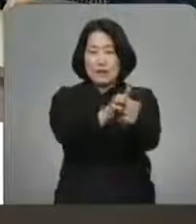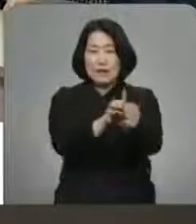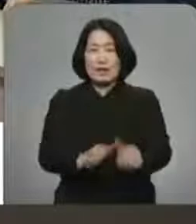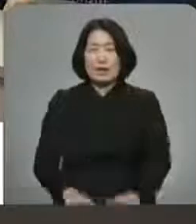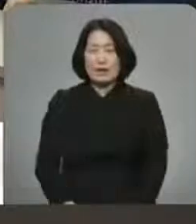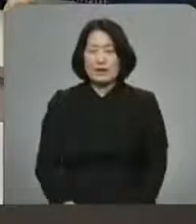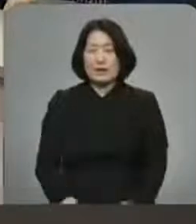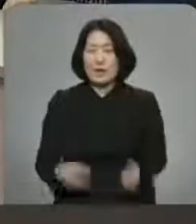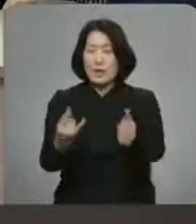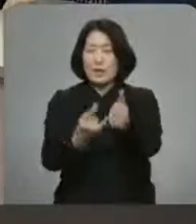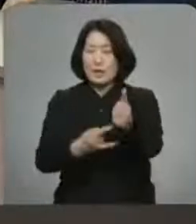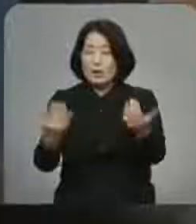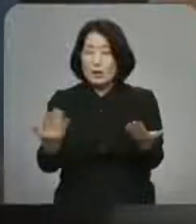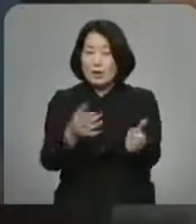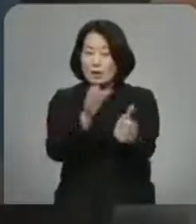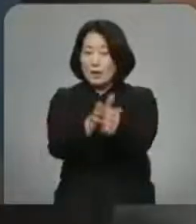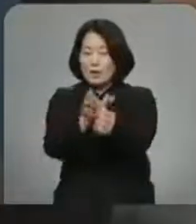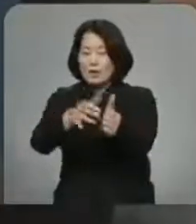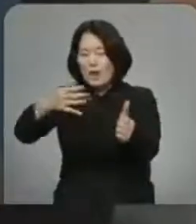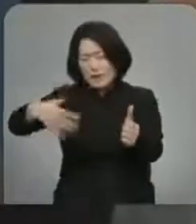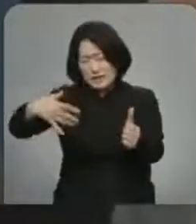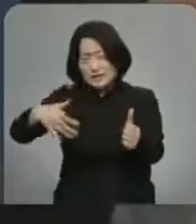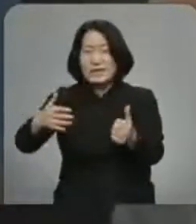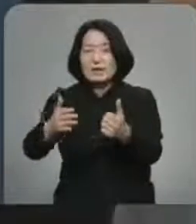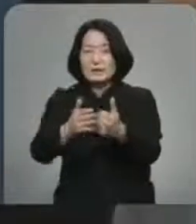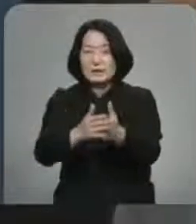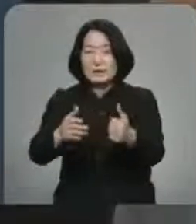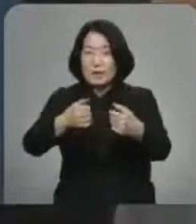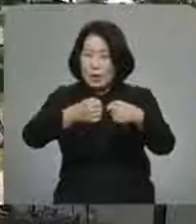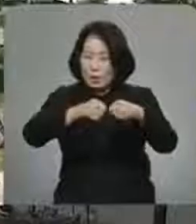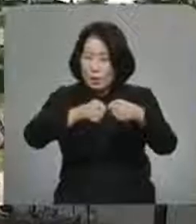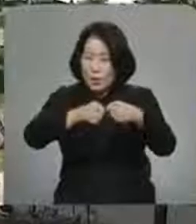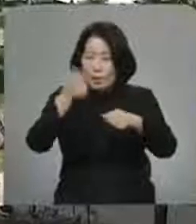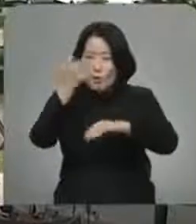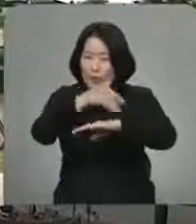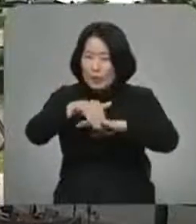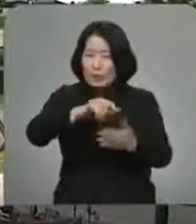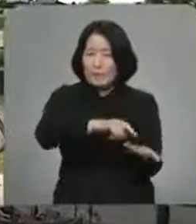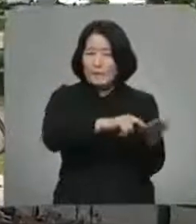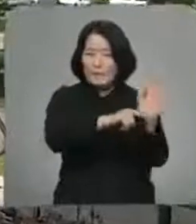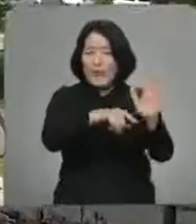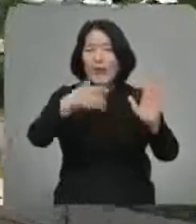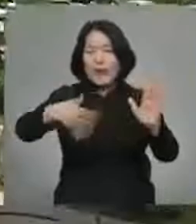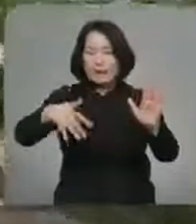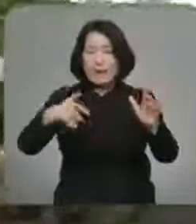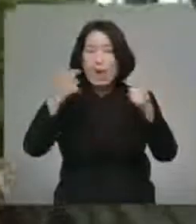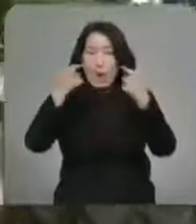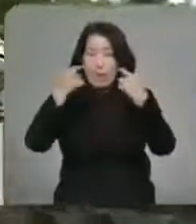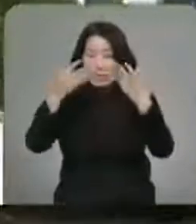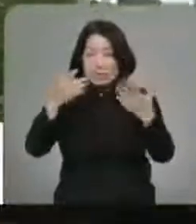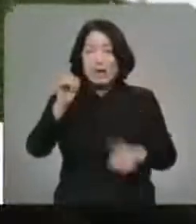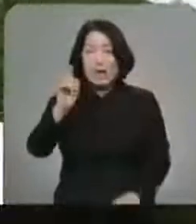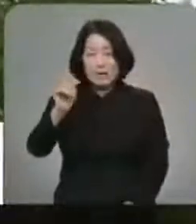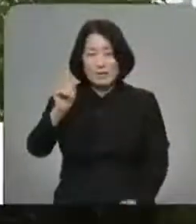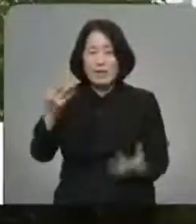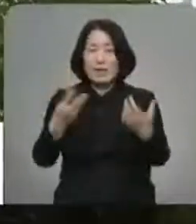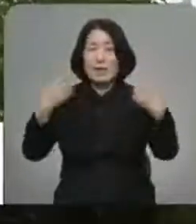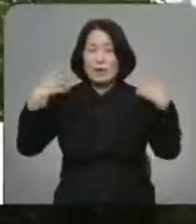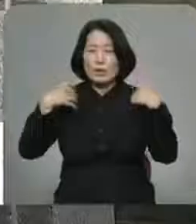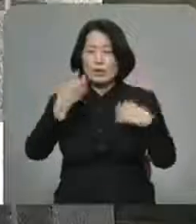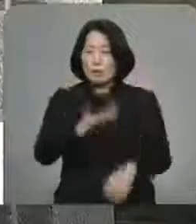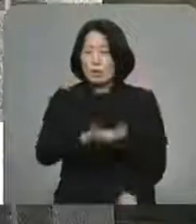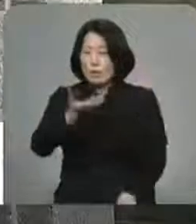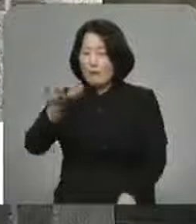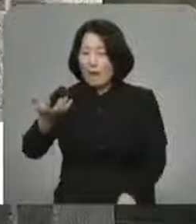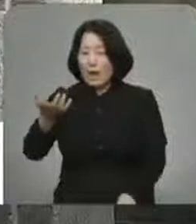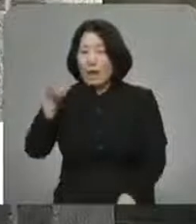선임이 끝나지 않은 만큼 구체적인 구상을 내놓기에는 시기상조입니다. 다만 확실한 건 강원도청 청사를 춘천의